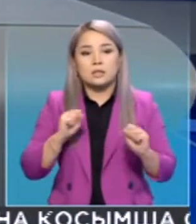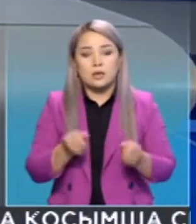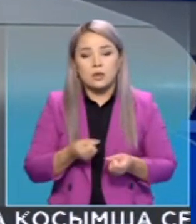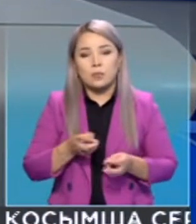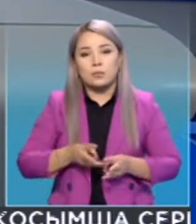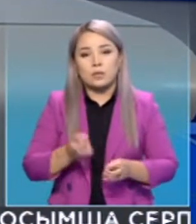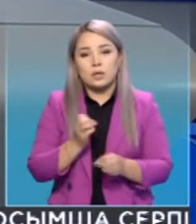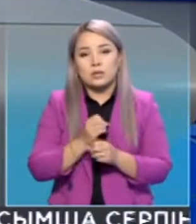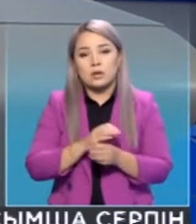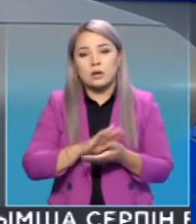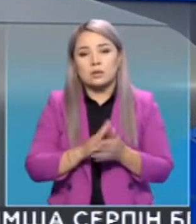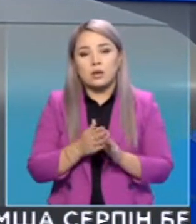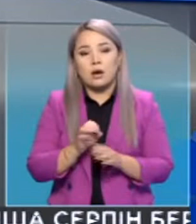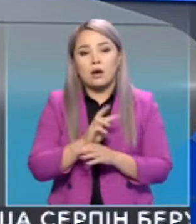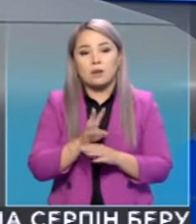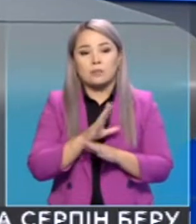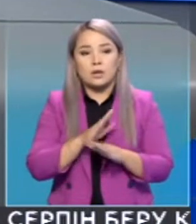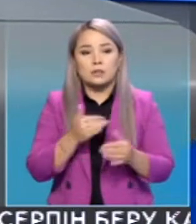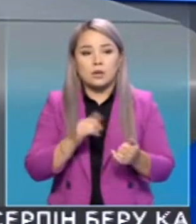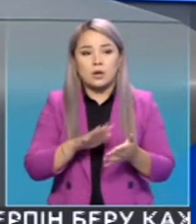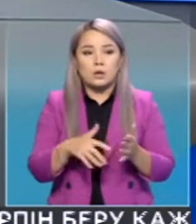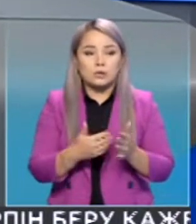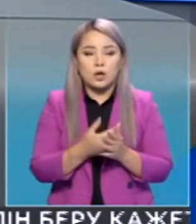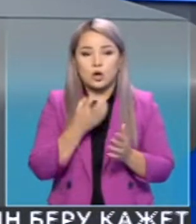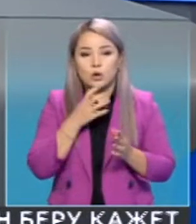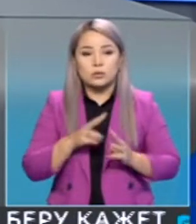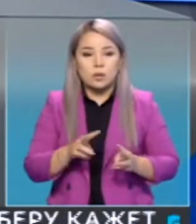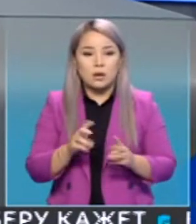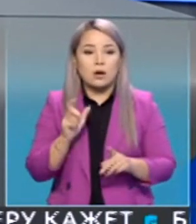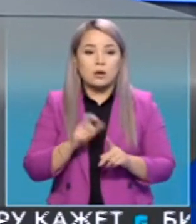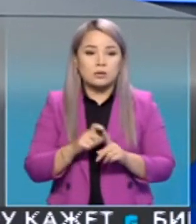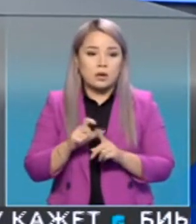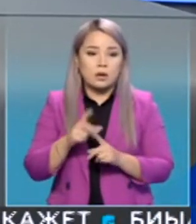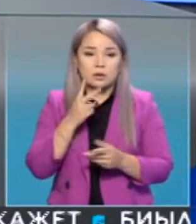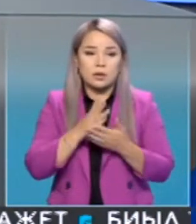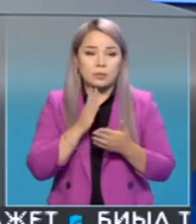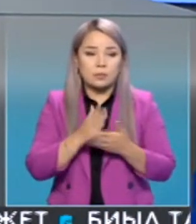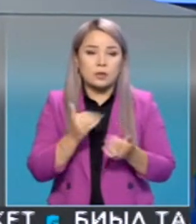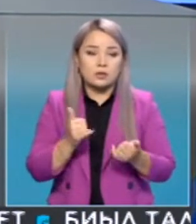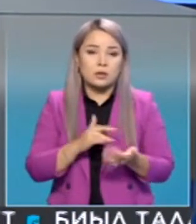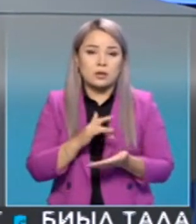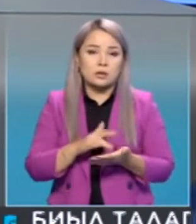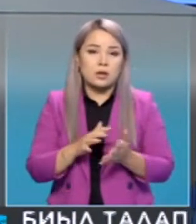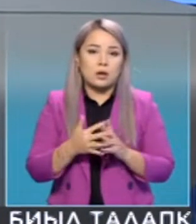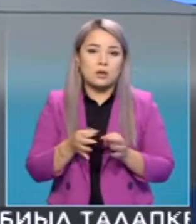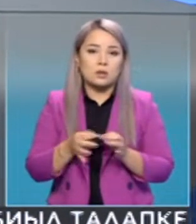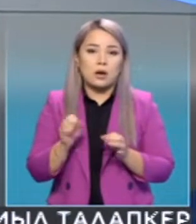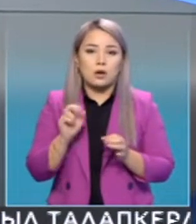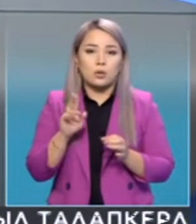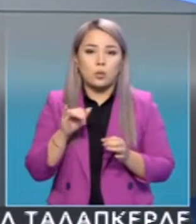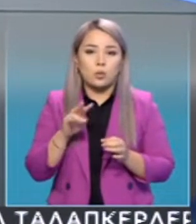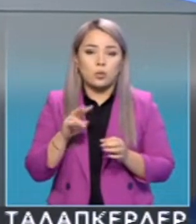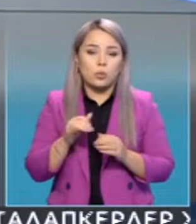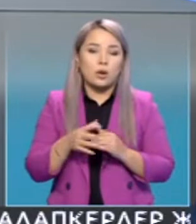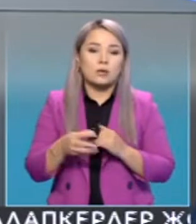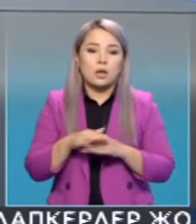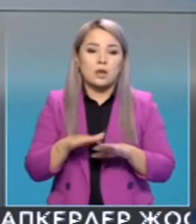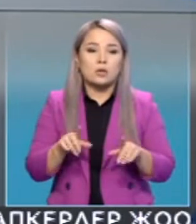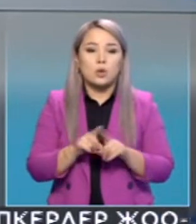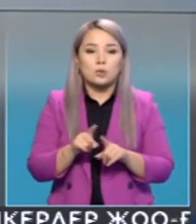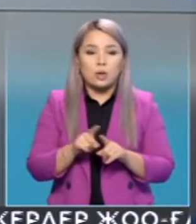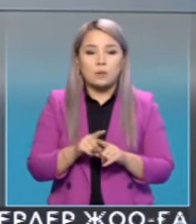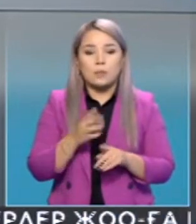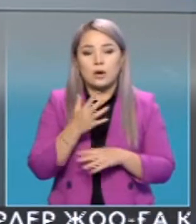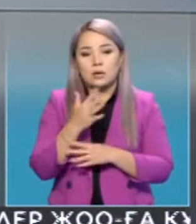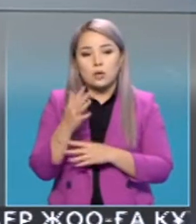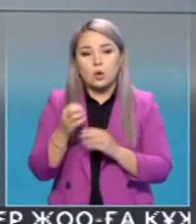көгілдір отынмен қамтылмаған теріскей тұрғындары осы бастан жылыту маусымына қамданып жатыр. Шалақын ауданындағы Ақсу ауылының тұрғындары елді мекен іргесіндегі